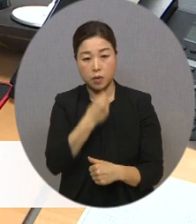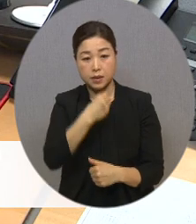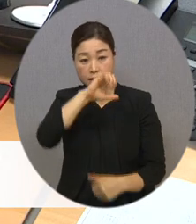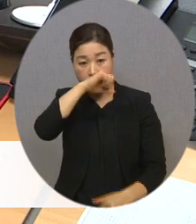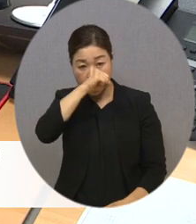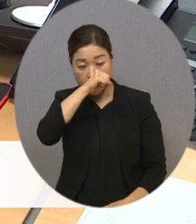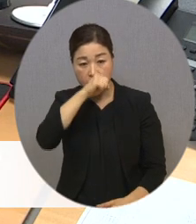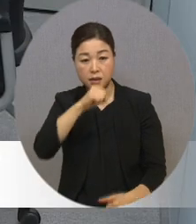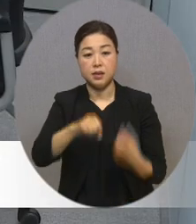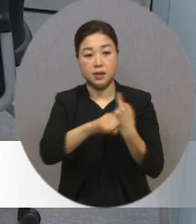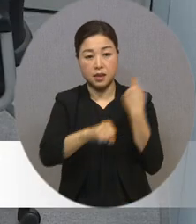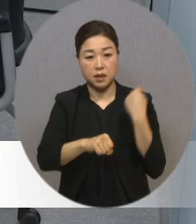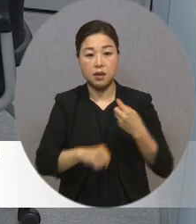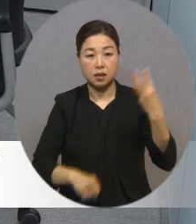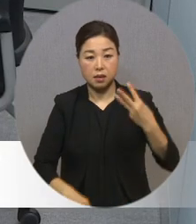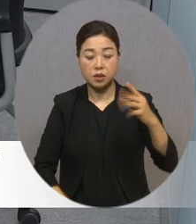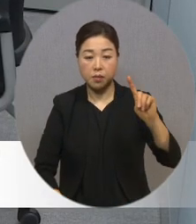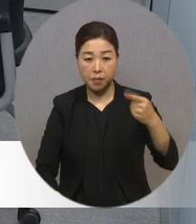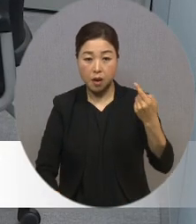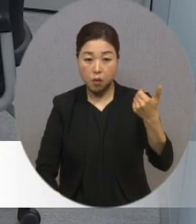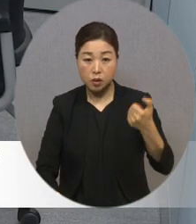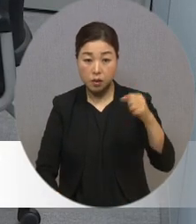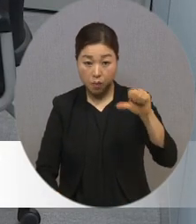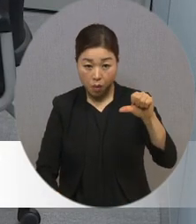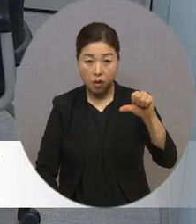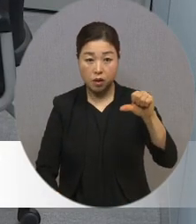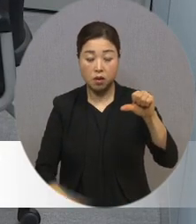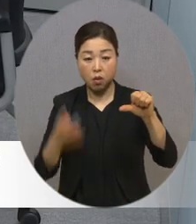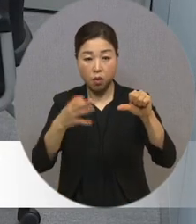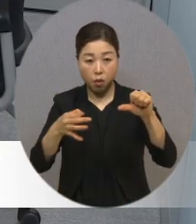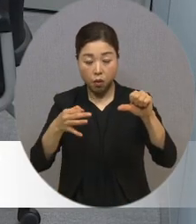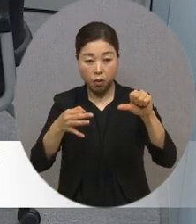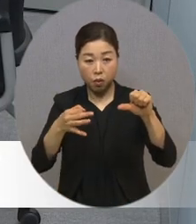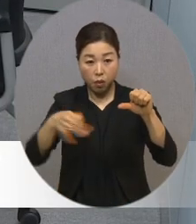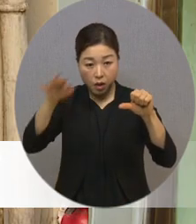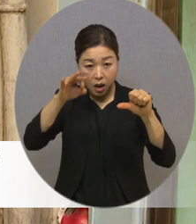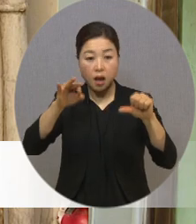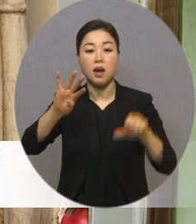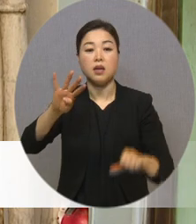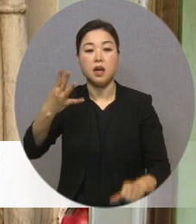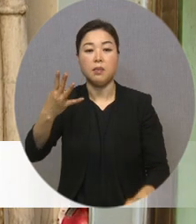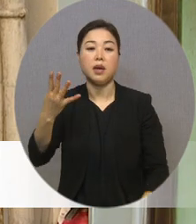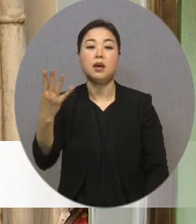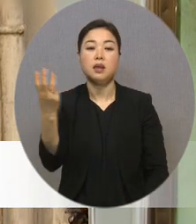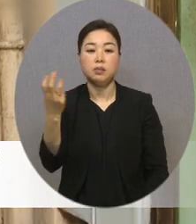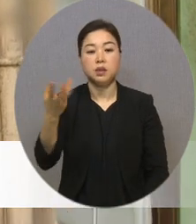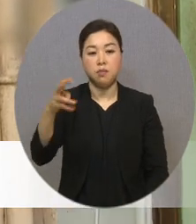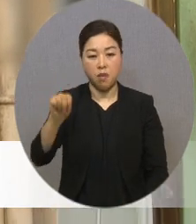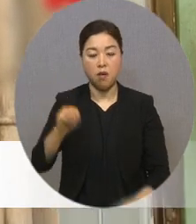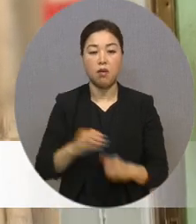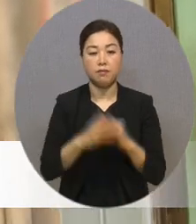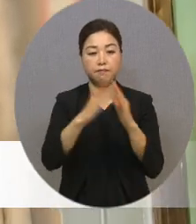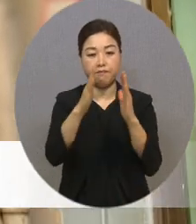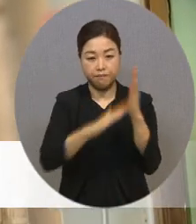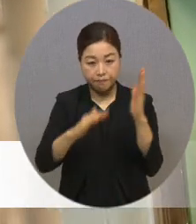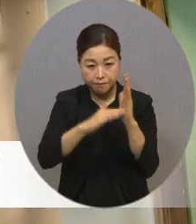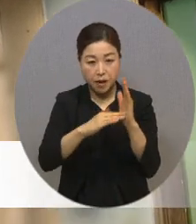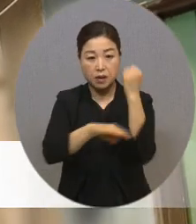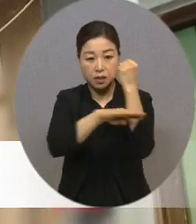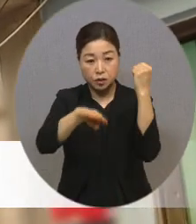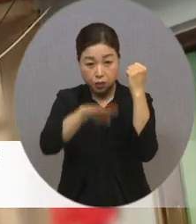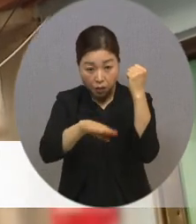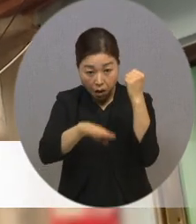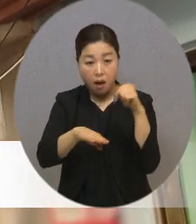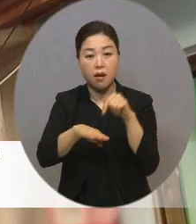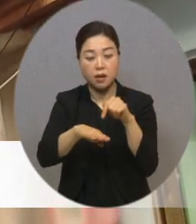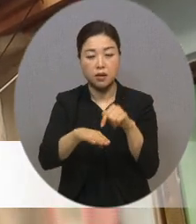지난해 3,155억 원에서 430억 원 증액했습니다. 또한 가구별 소득 기준은 완화해 더 많은